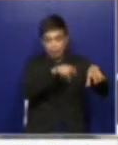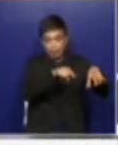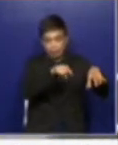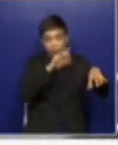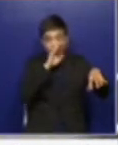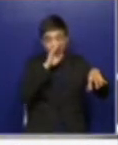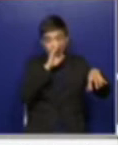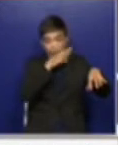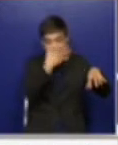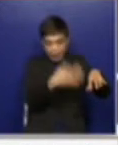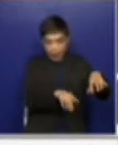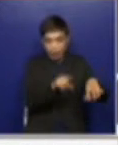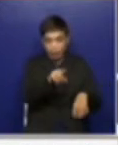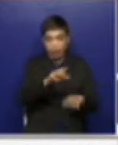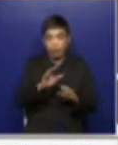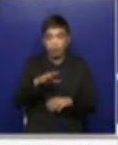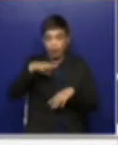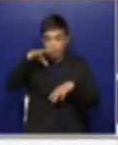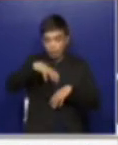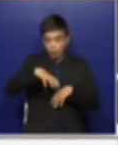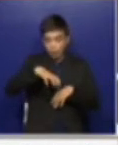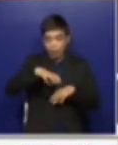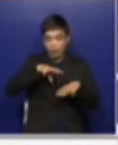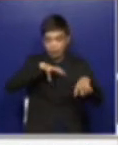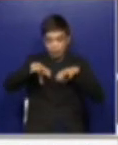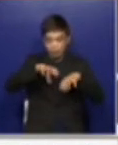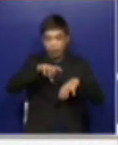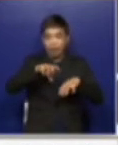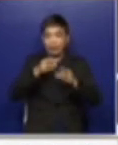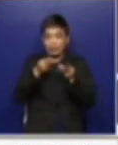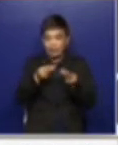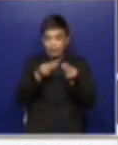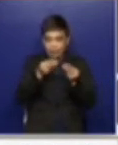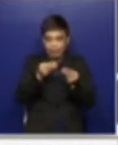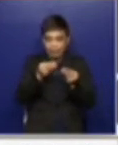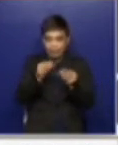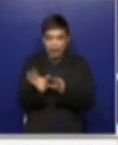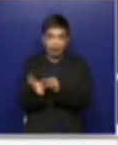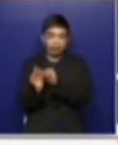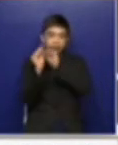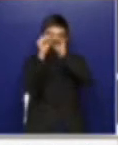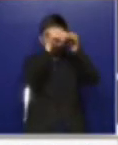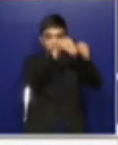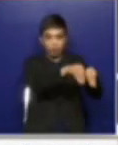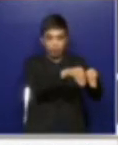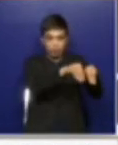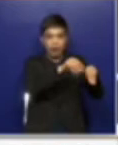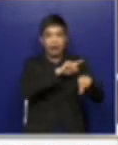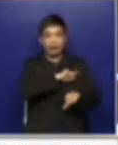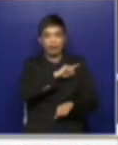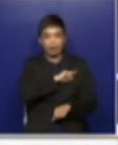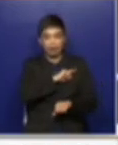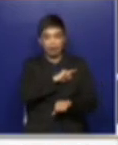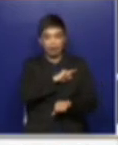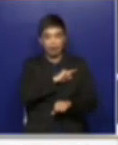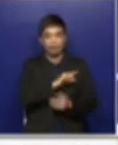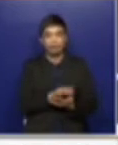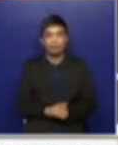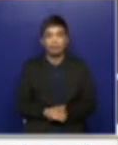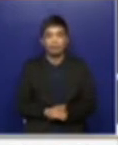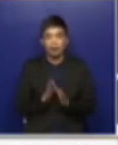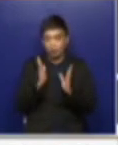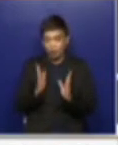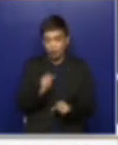ที่มีหน้าที่เกี่ยวข้องกับเรื่องการบริหารที่ดินมาไว้ที่นี่แล้วก็บุคคลต่างๆมาด้วยท่านประธ